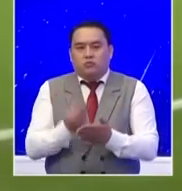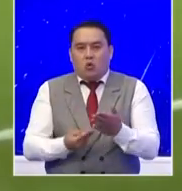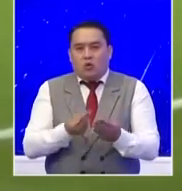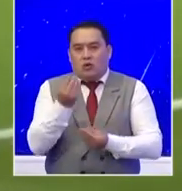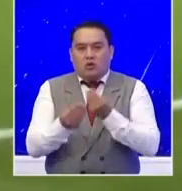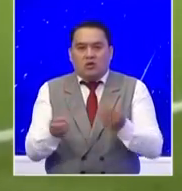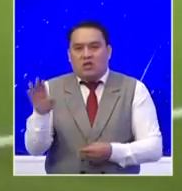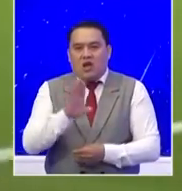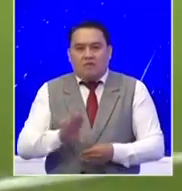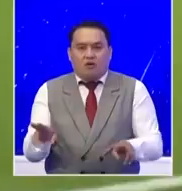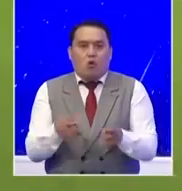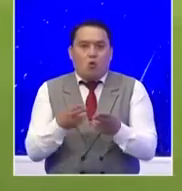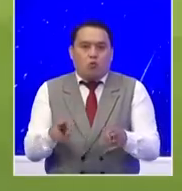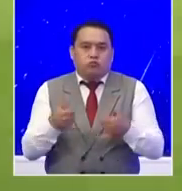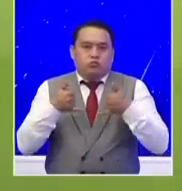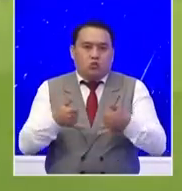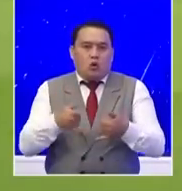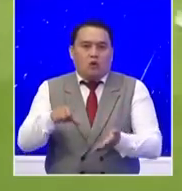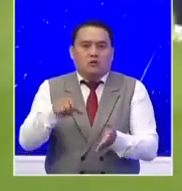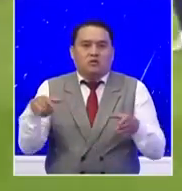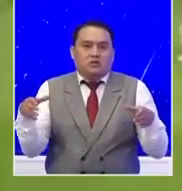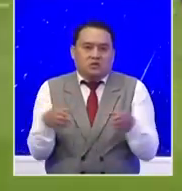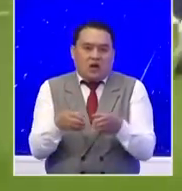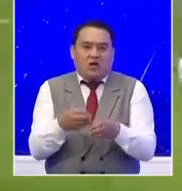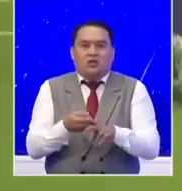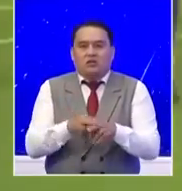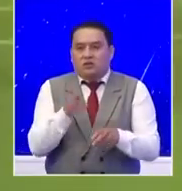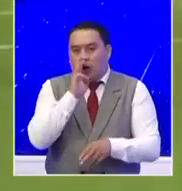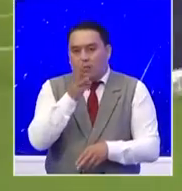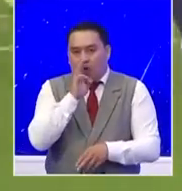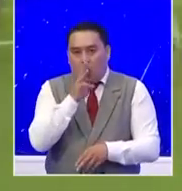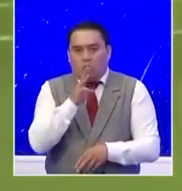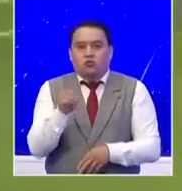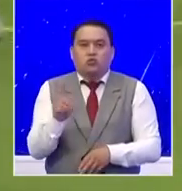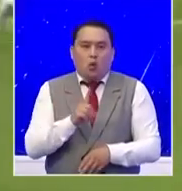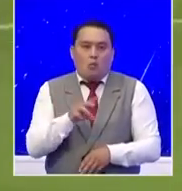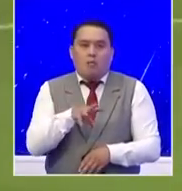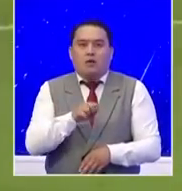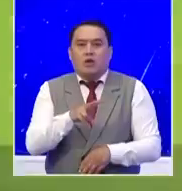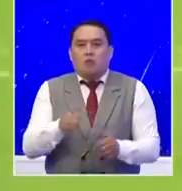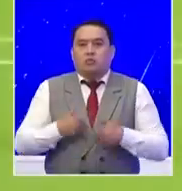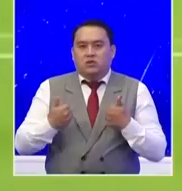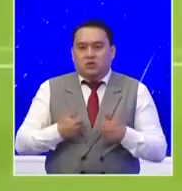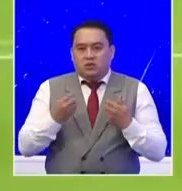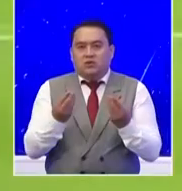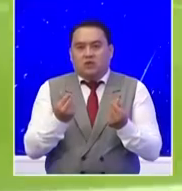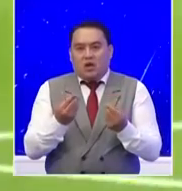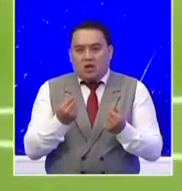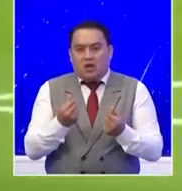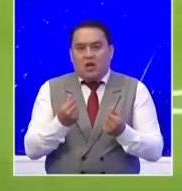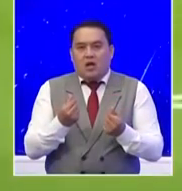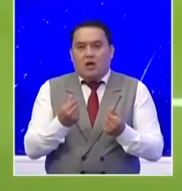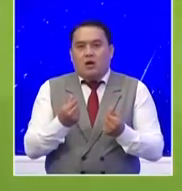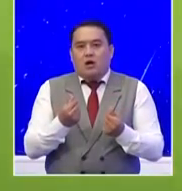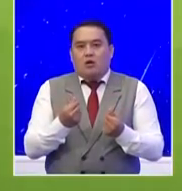играть в Еврокубках. Поэтому хочет сократить траты на зарплаты. Но судя по тому, что в Монако пытаются выручить деньги с трансферов,